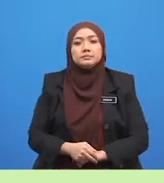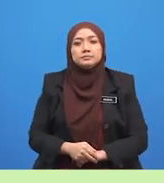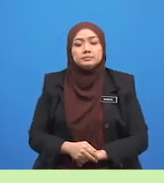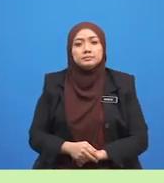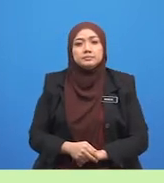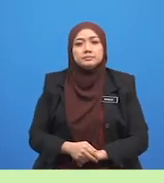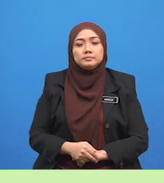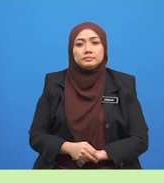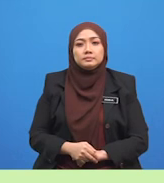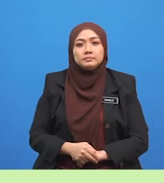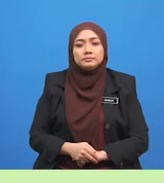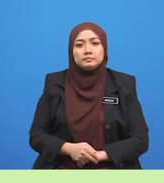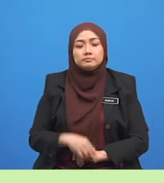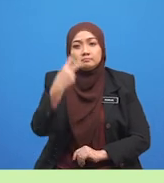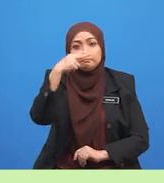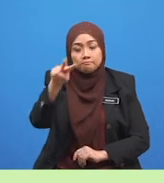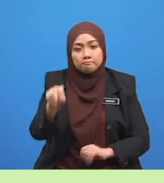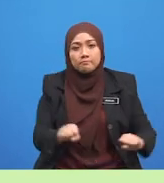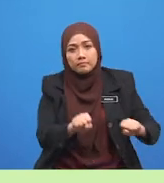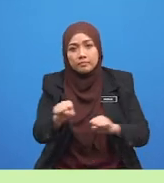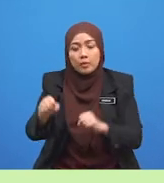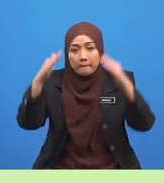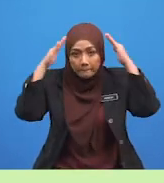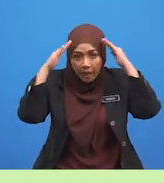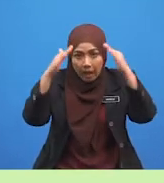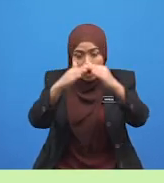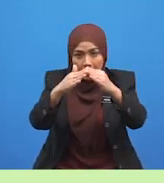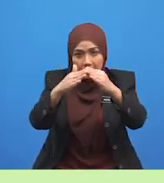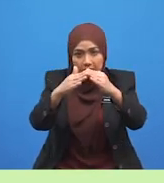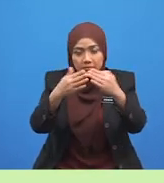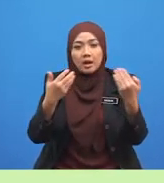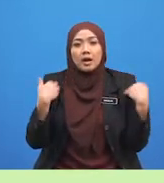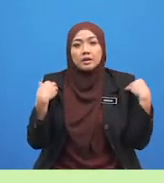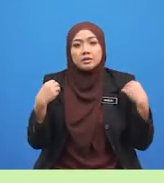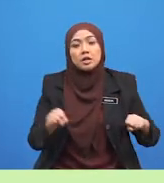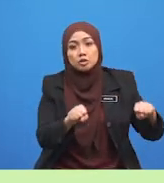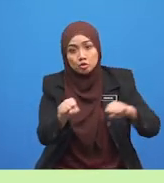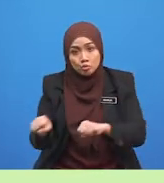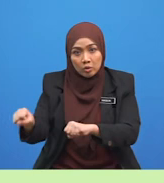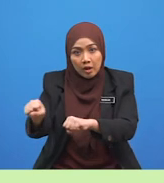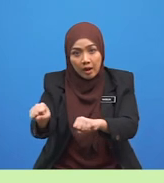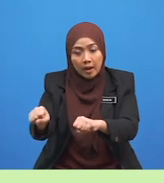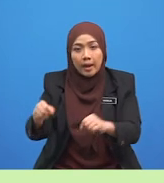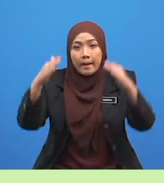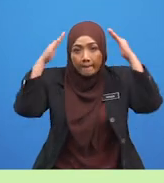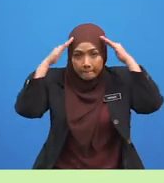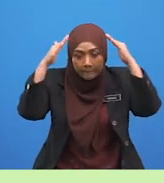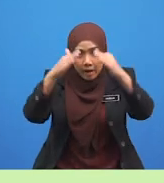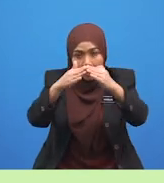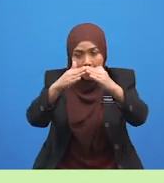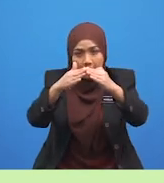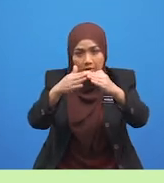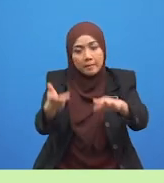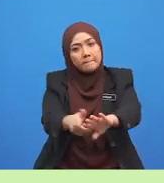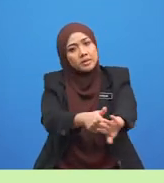Baiklah, kita teruskan sungai bagi negeri Pahang iaitu terdapat Sungai Pahang merupakan sungai